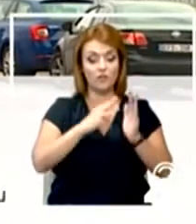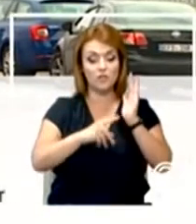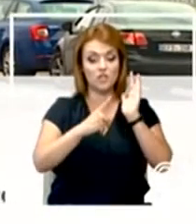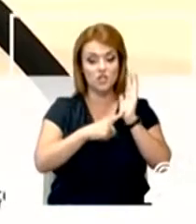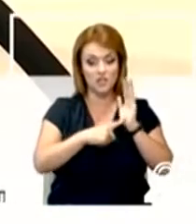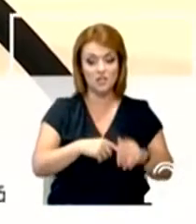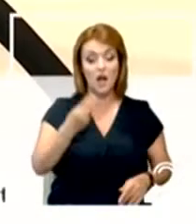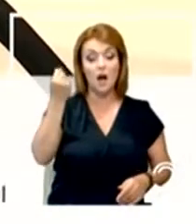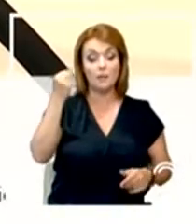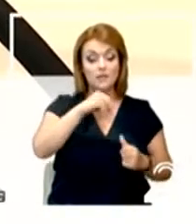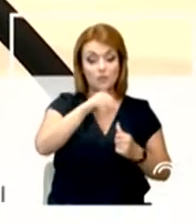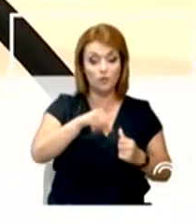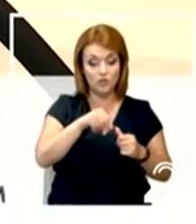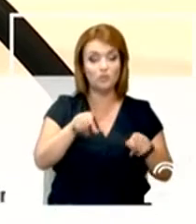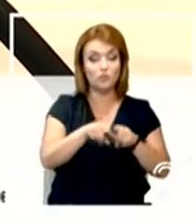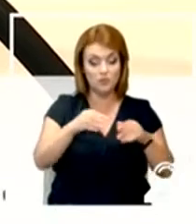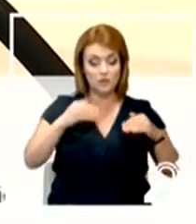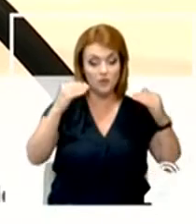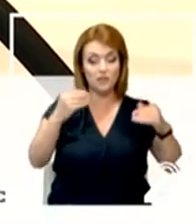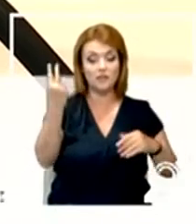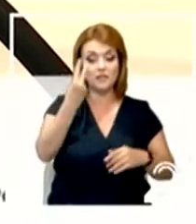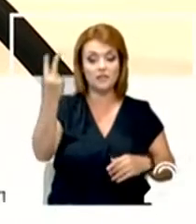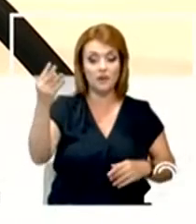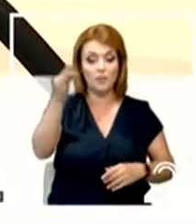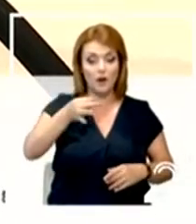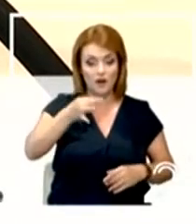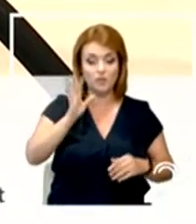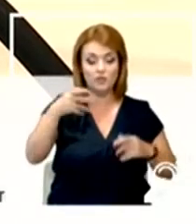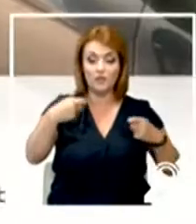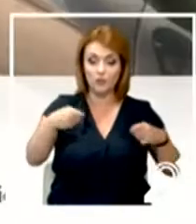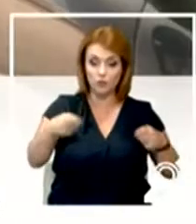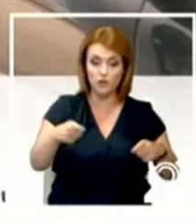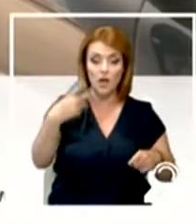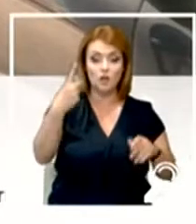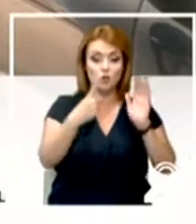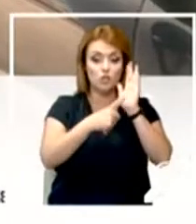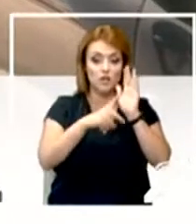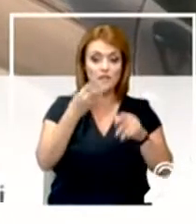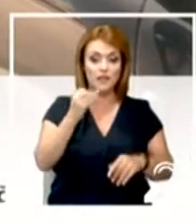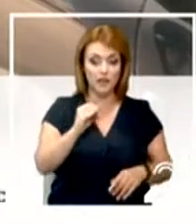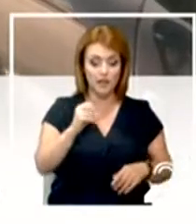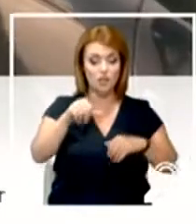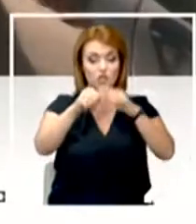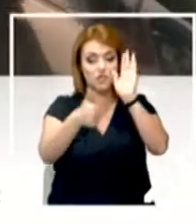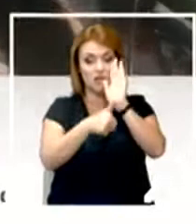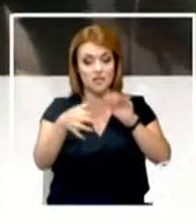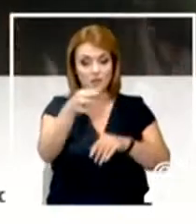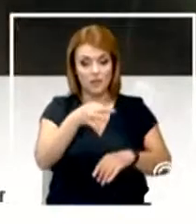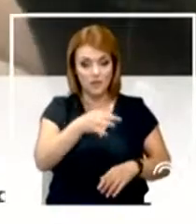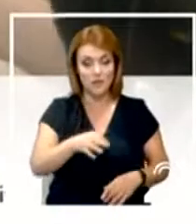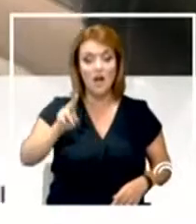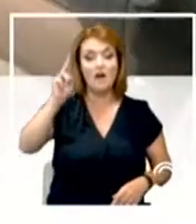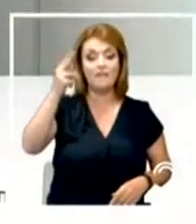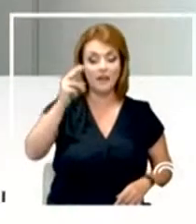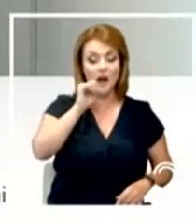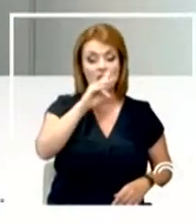iar prețul motorinei va crește cu 22 de bani și va fi vândute cu 26 de lei și 16 bani. Vineri,